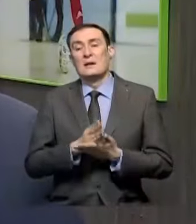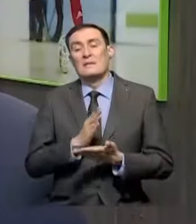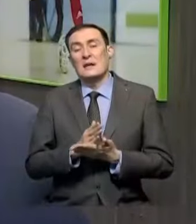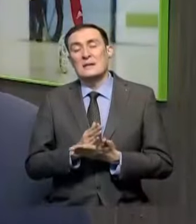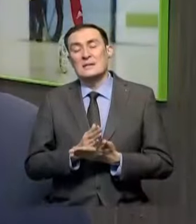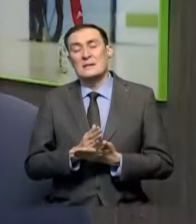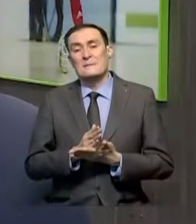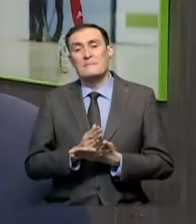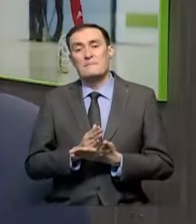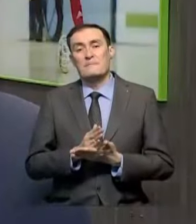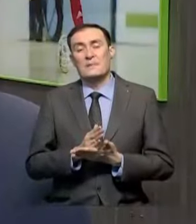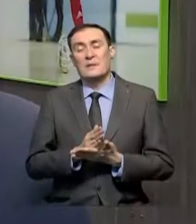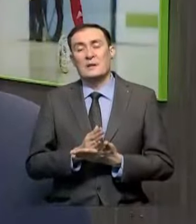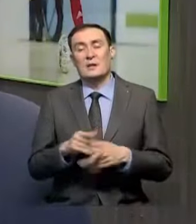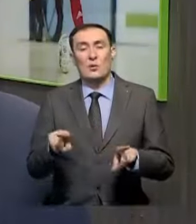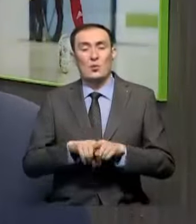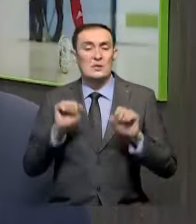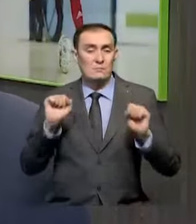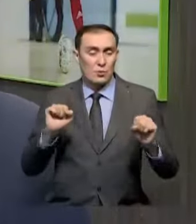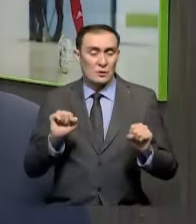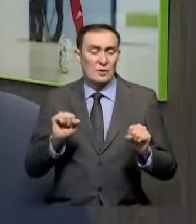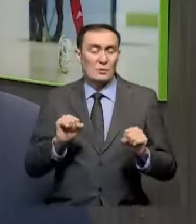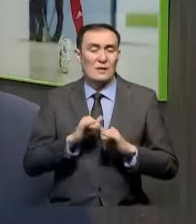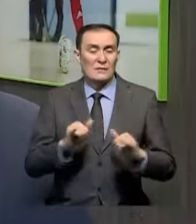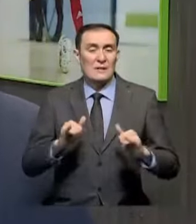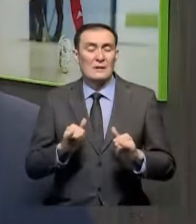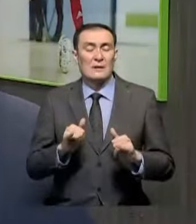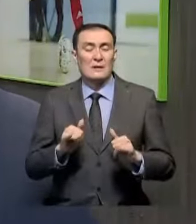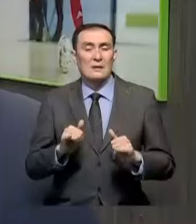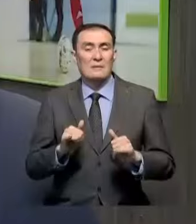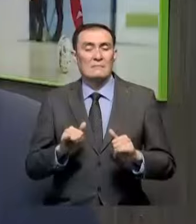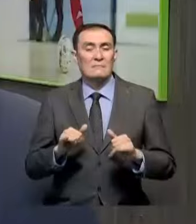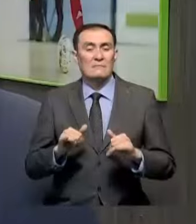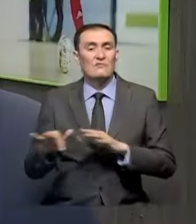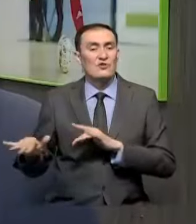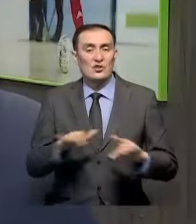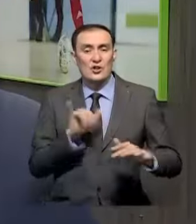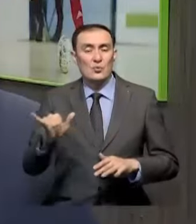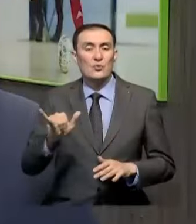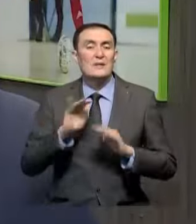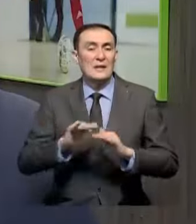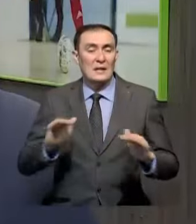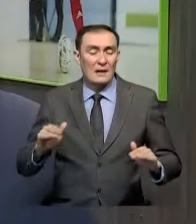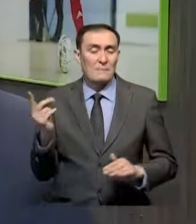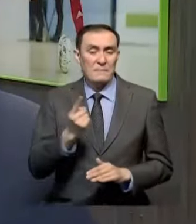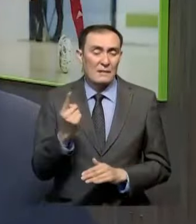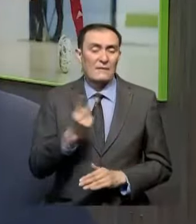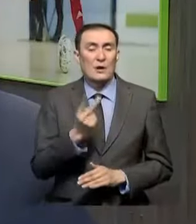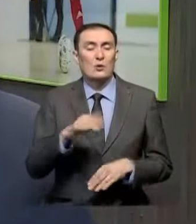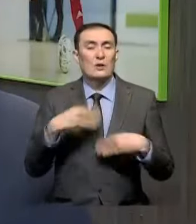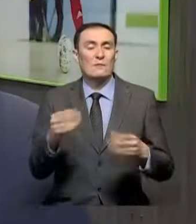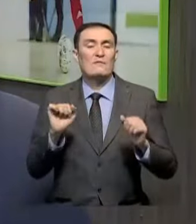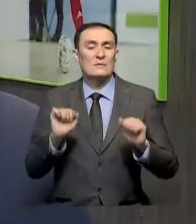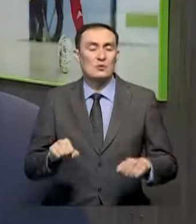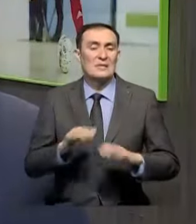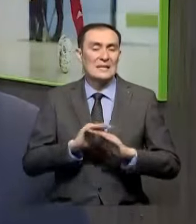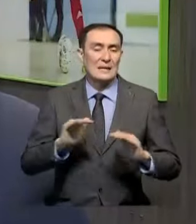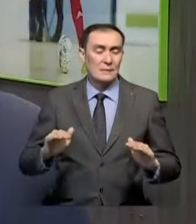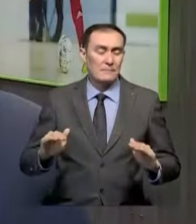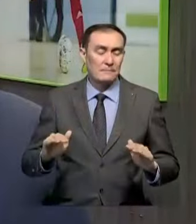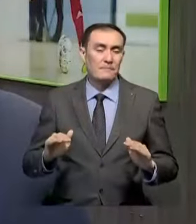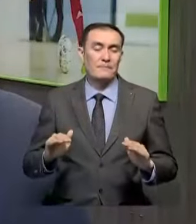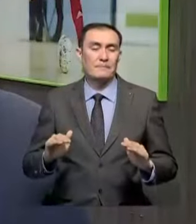одним из видов спорта который развивает мелкую моторику детей это первое второе это даёт возможность